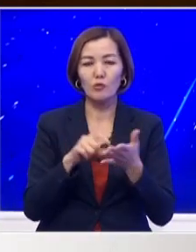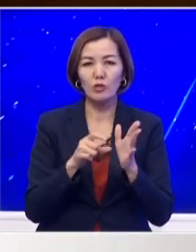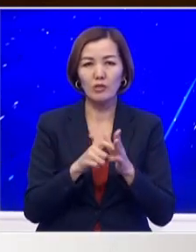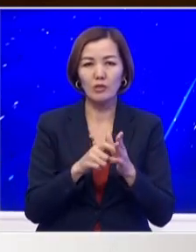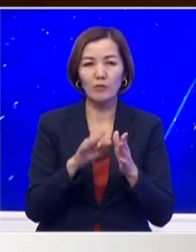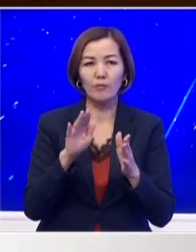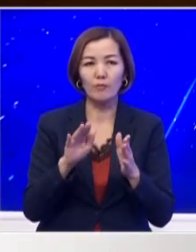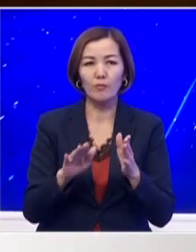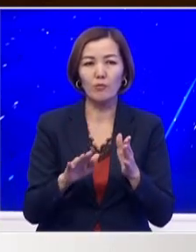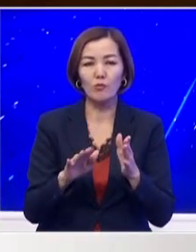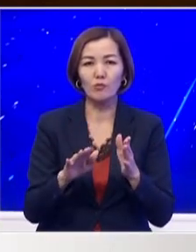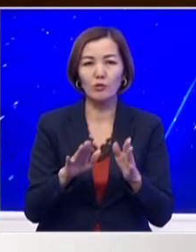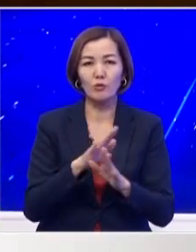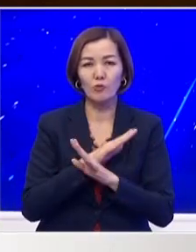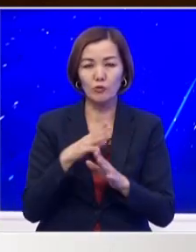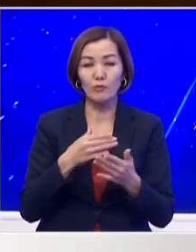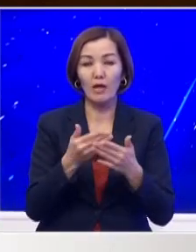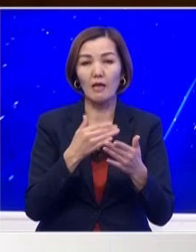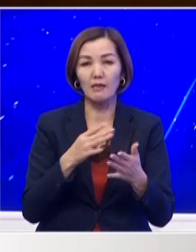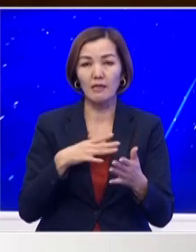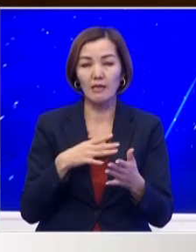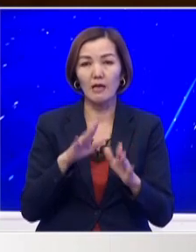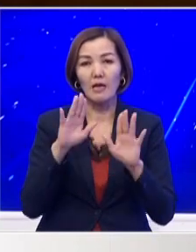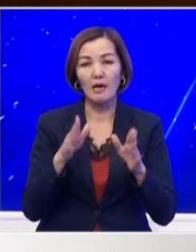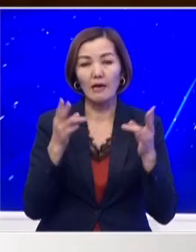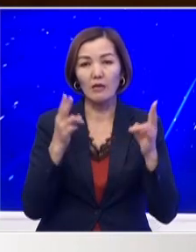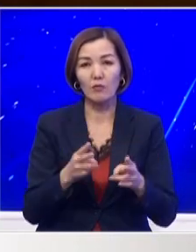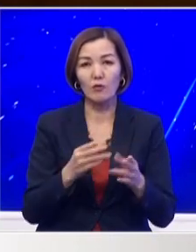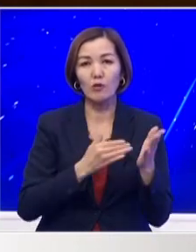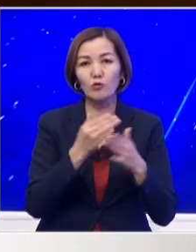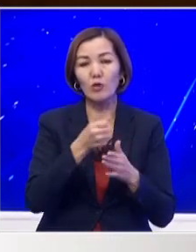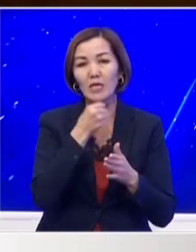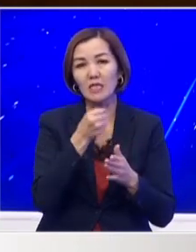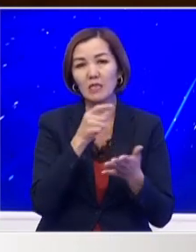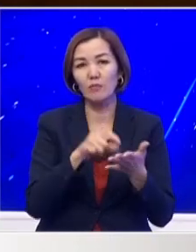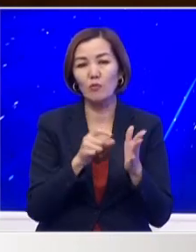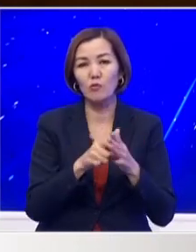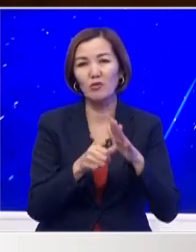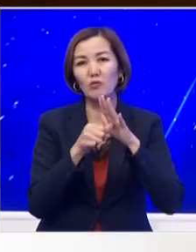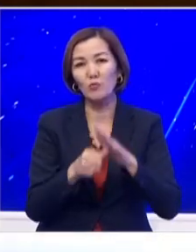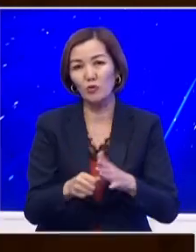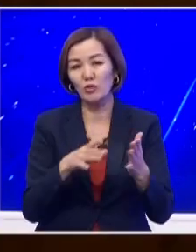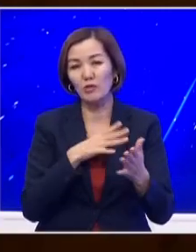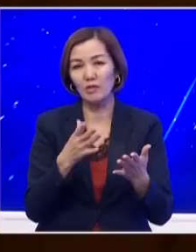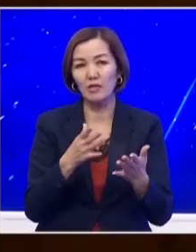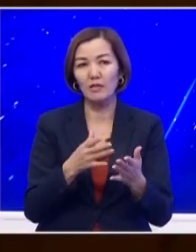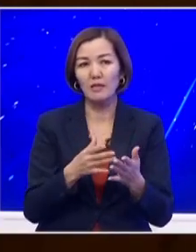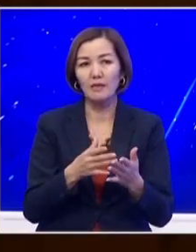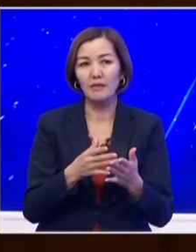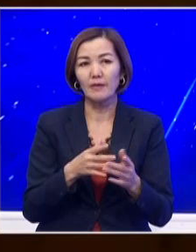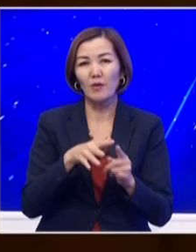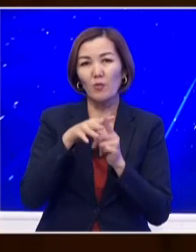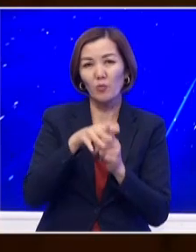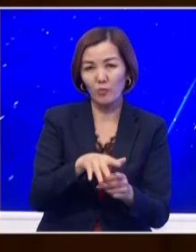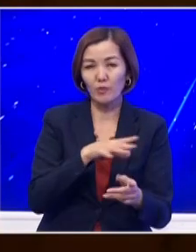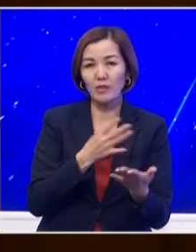көз жұмғанын естідік. Алдын ала мәлімет бойынша бұл қайғылы оқиғаға жоғары сынып оқушысының әлімжеттігі себеп болған. Сұмдығы